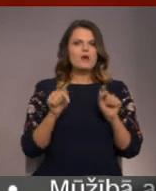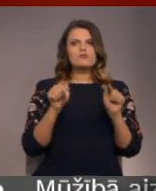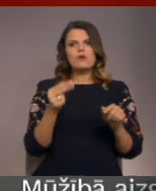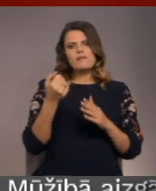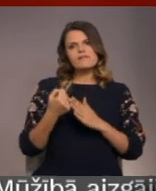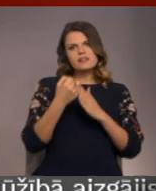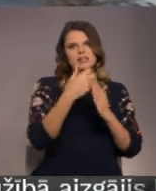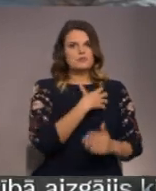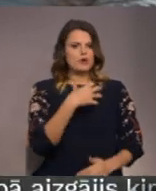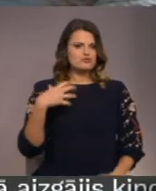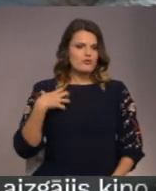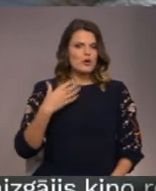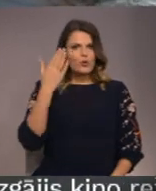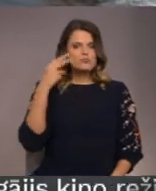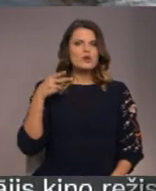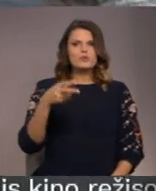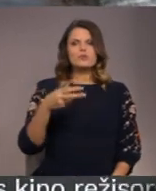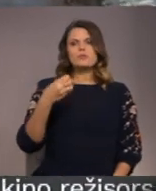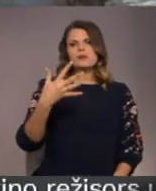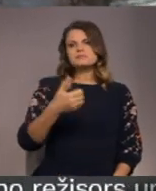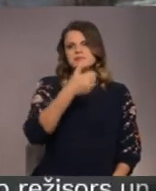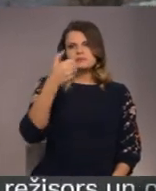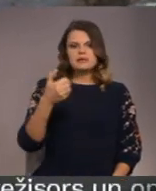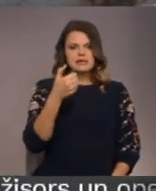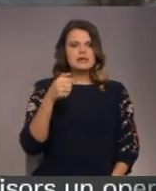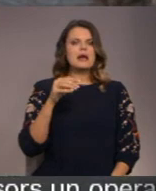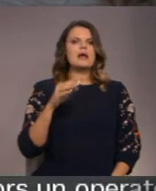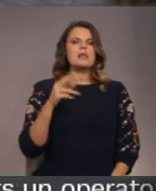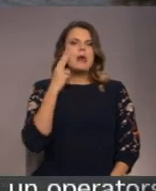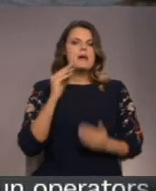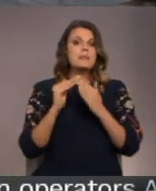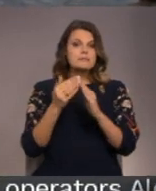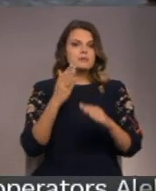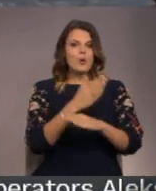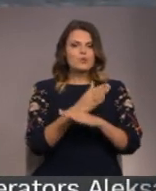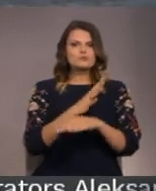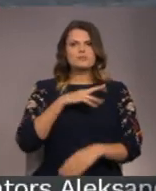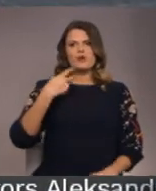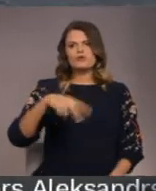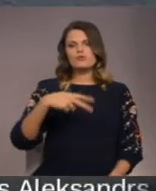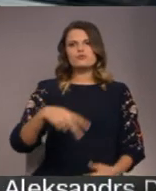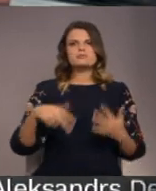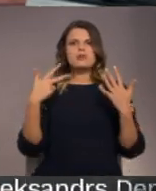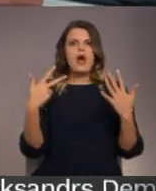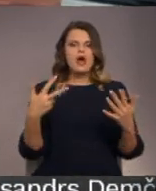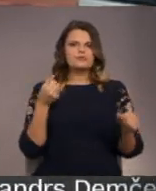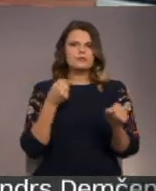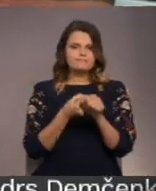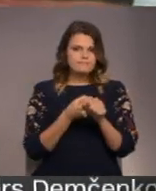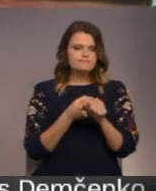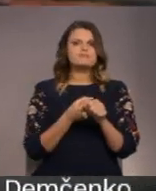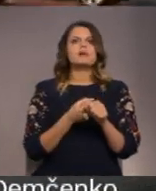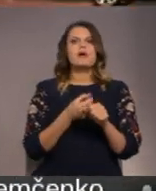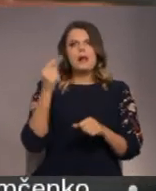finansē pašvaldība. Kopš 2015. Gada Medemciem krustojumā notikuši 28 ceļu satiksmes